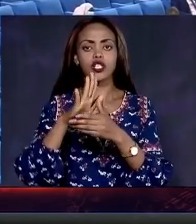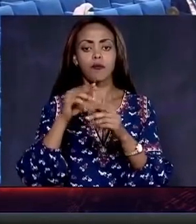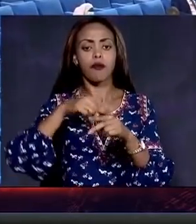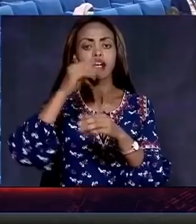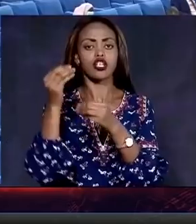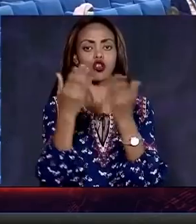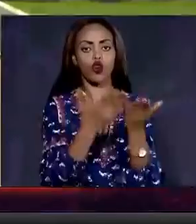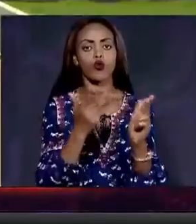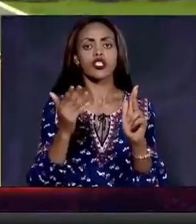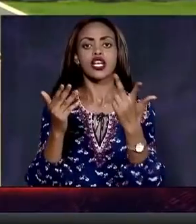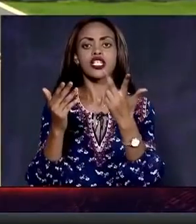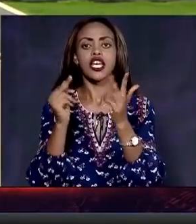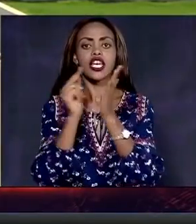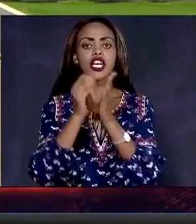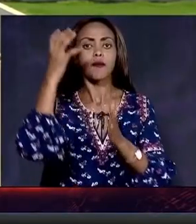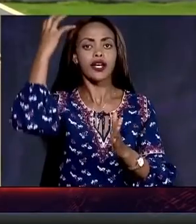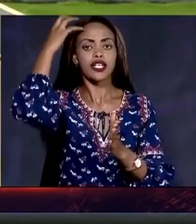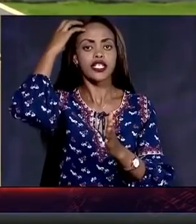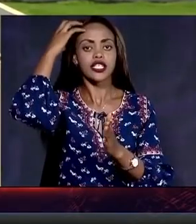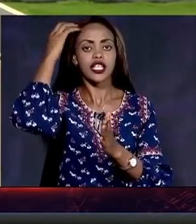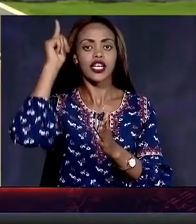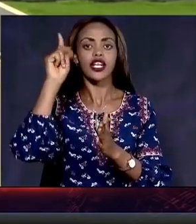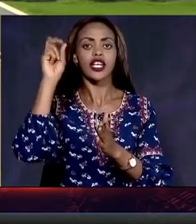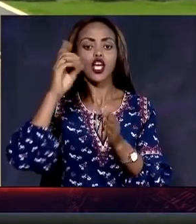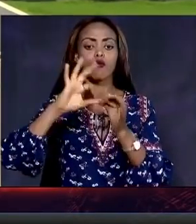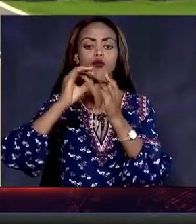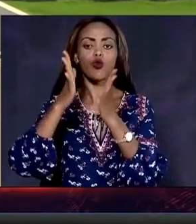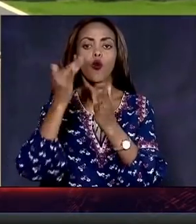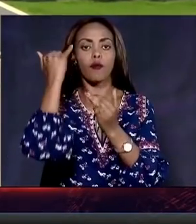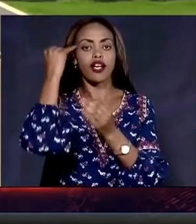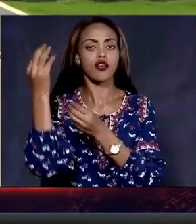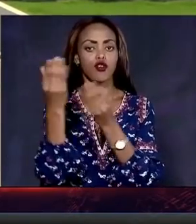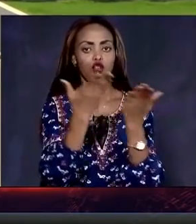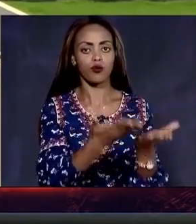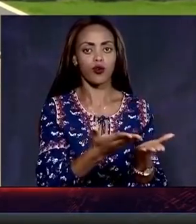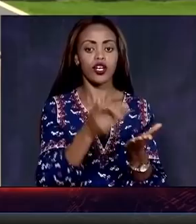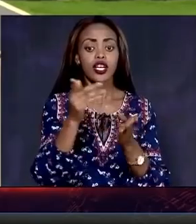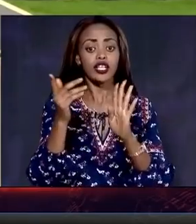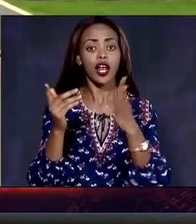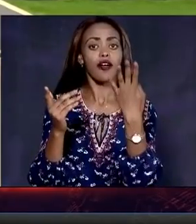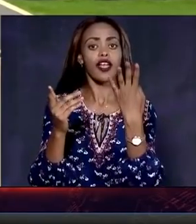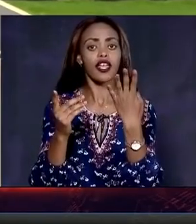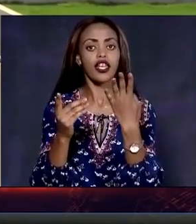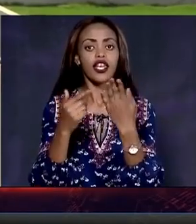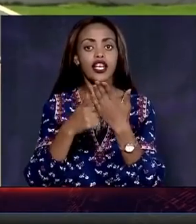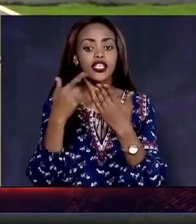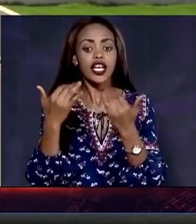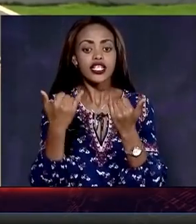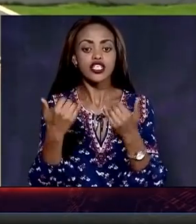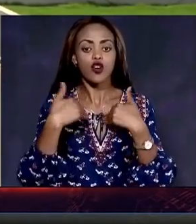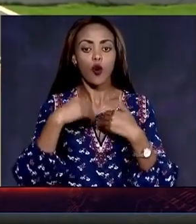قریو سالسای حقا منگستی نای مترگوام حاساو قریو اتراوعی اتهز نیه